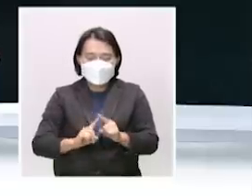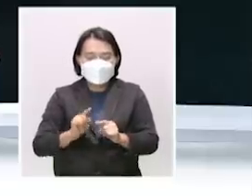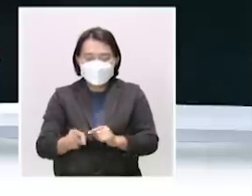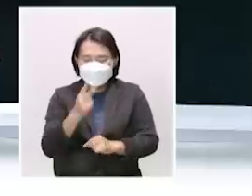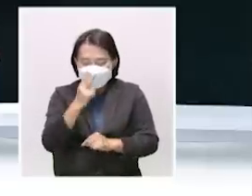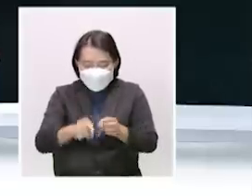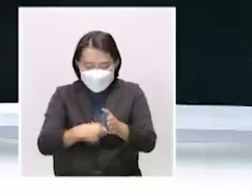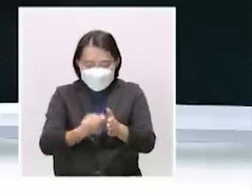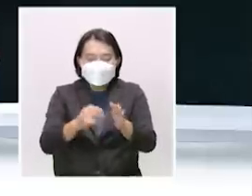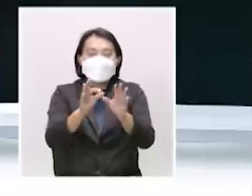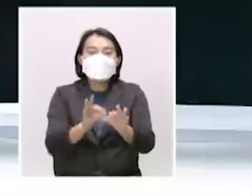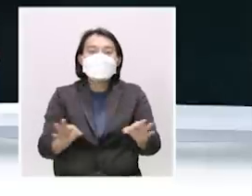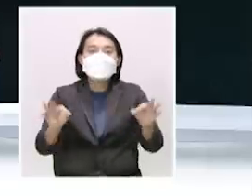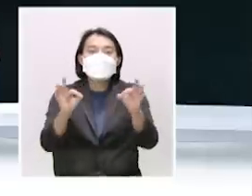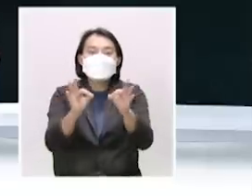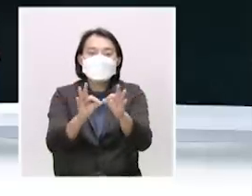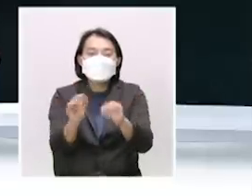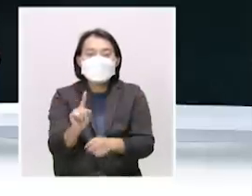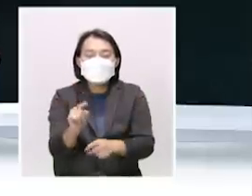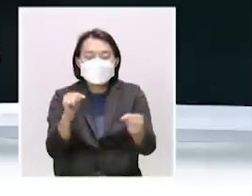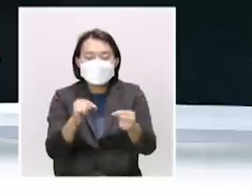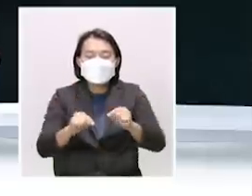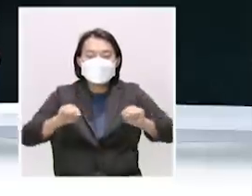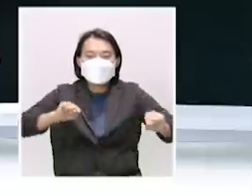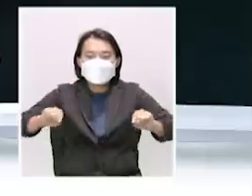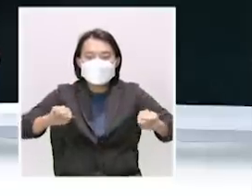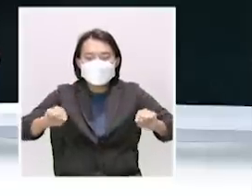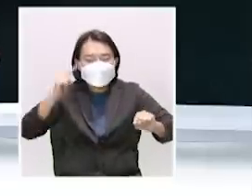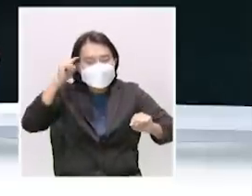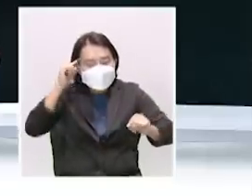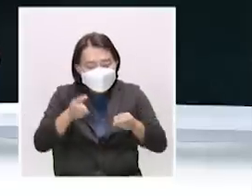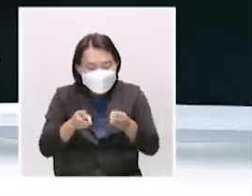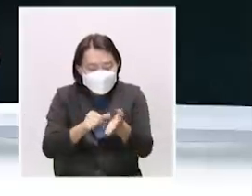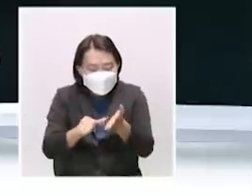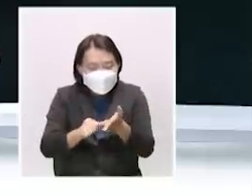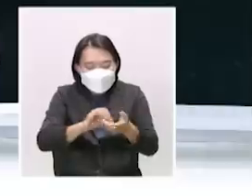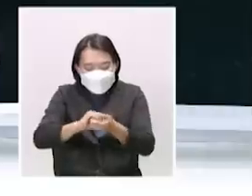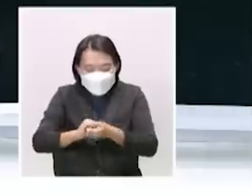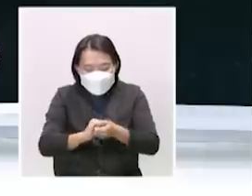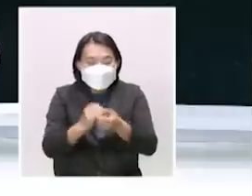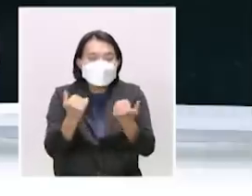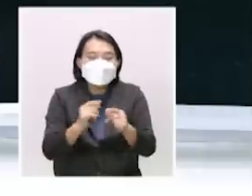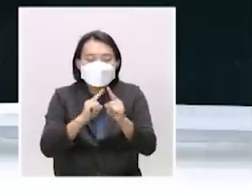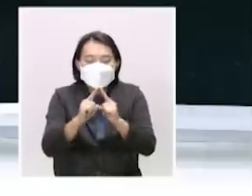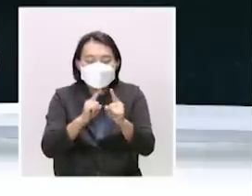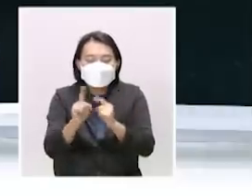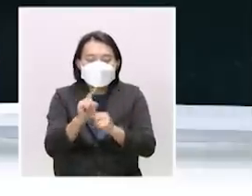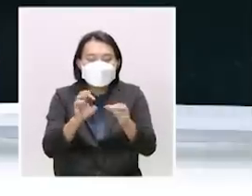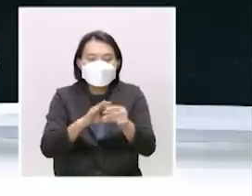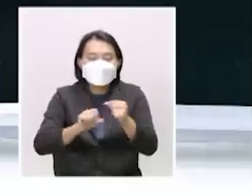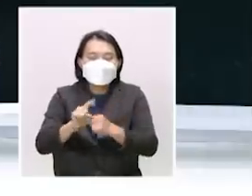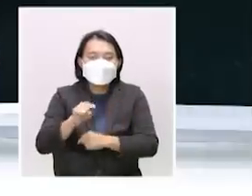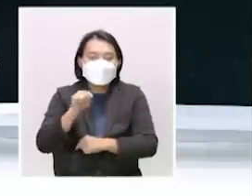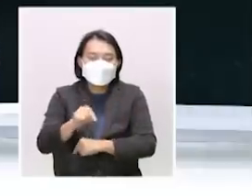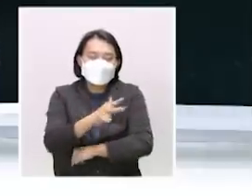จะเป็นปัจัยหักในการที่จะทำให้สองประเทศนี้หาทงออกรวมกัได้นะคะวันนี้เด๋วเราจะมาพูดคุยกันค่ะกับทางสัตว